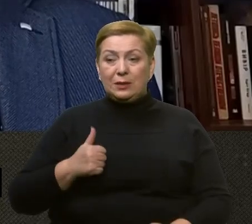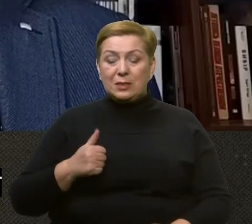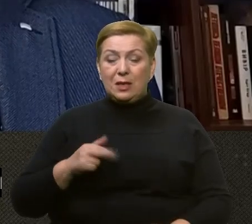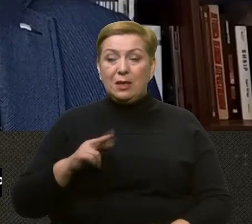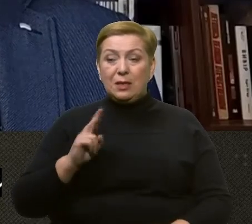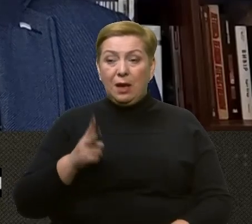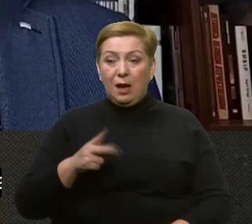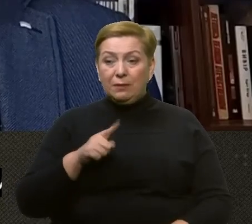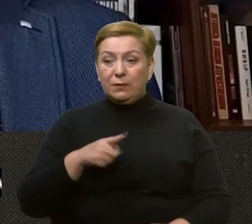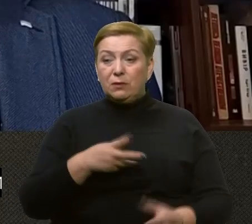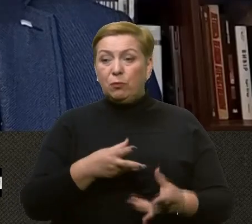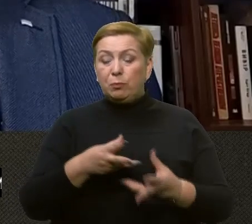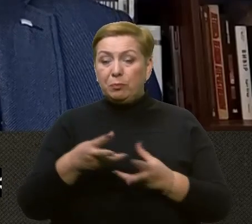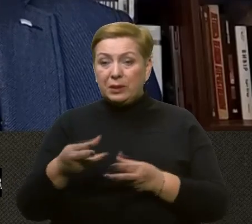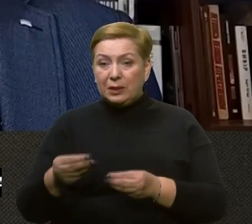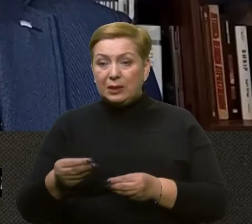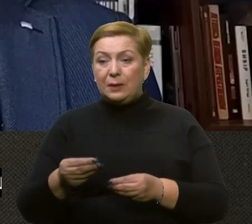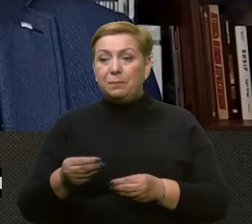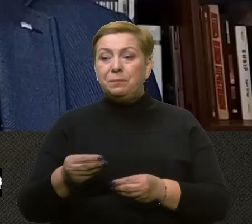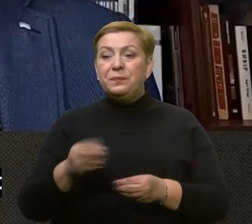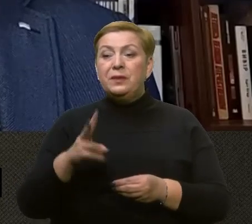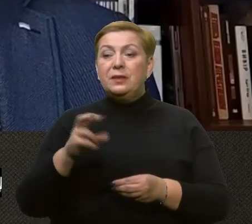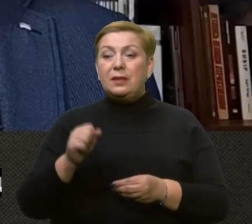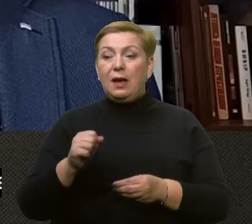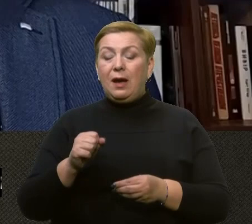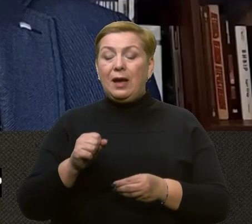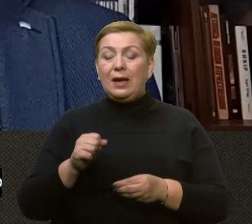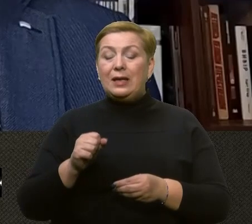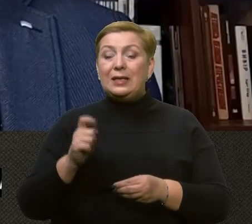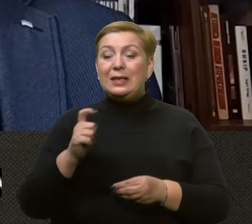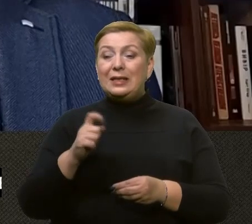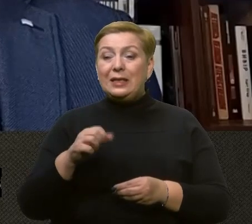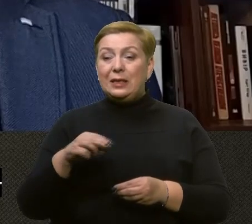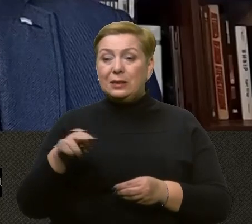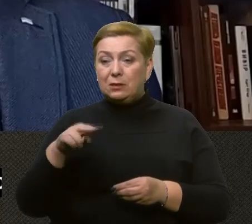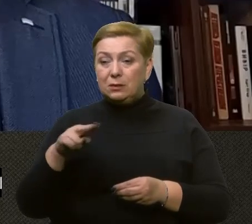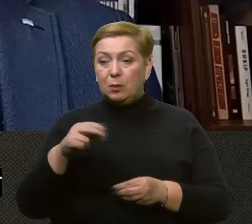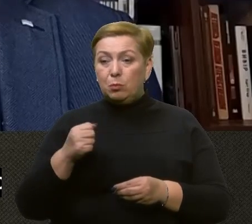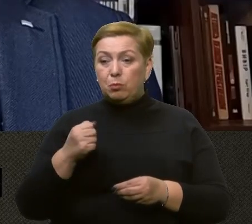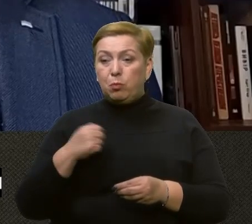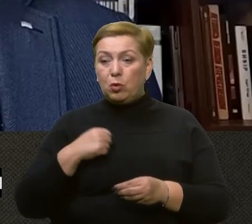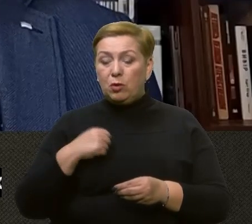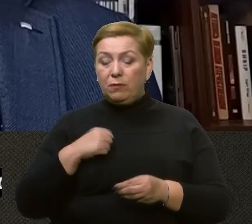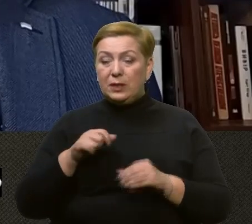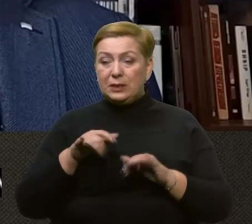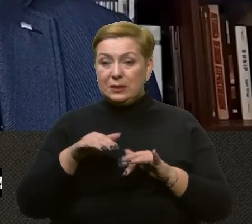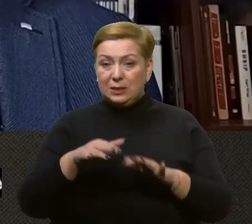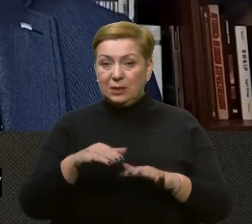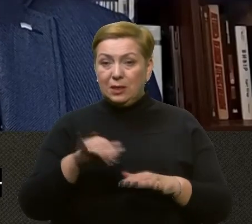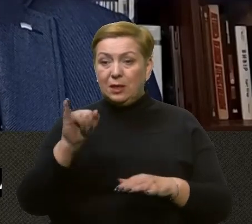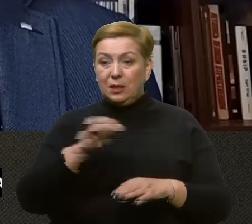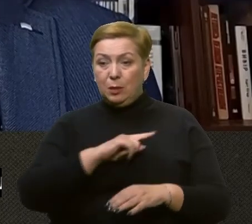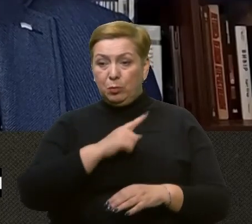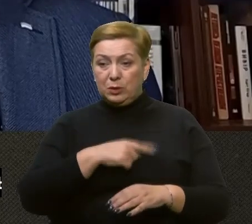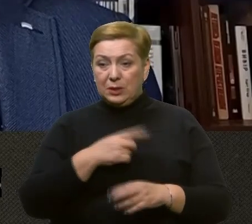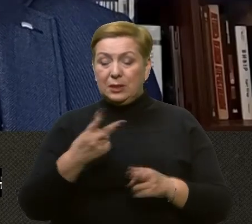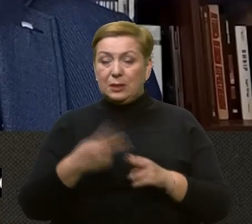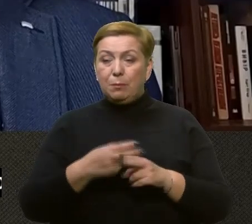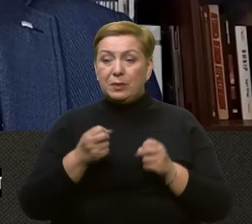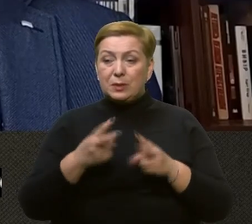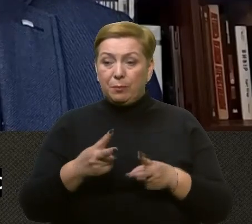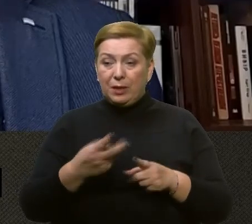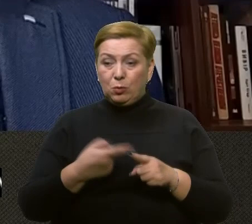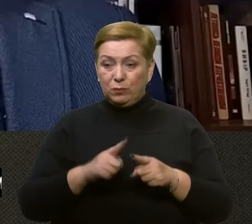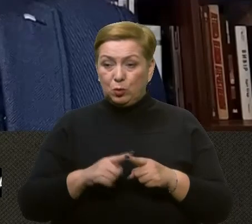дій в морській акваторії Чорного моря? І як він додатково посилить нашу безпеку в цьому регіоні?